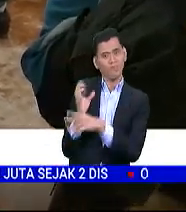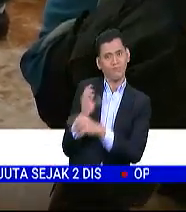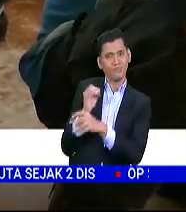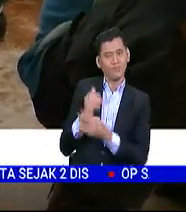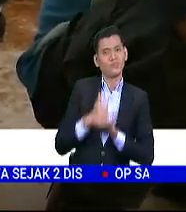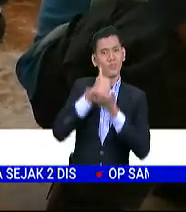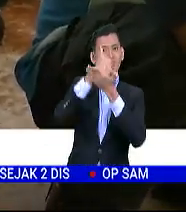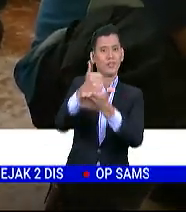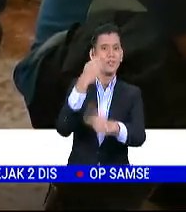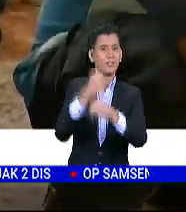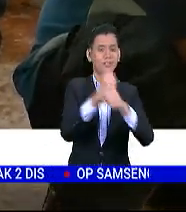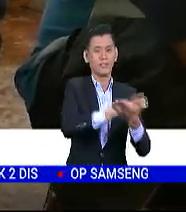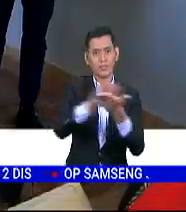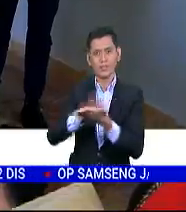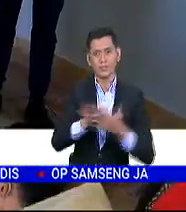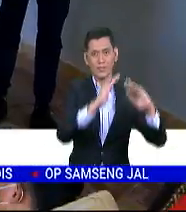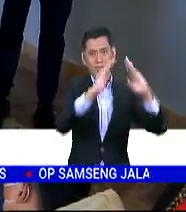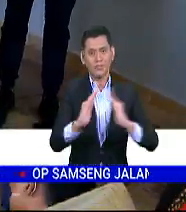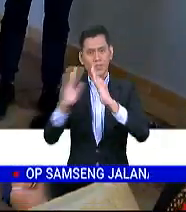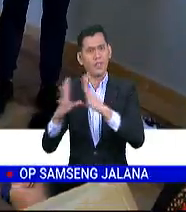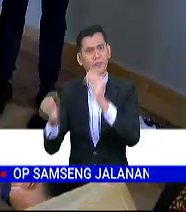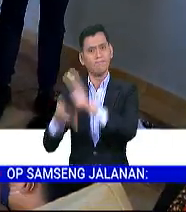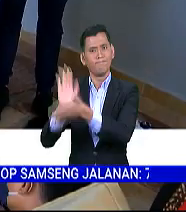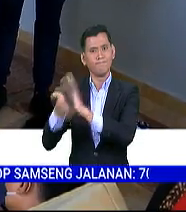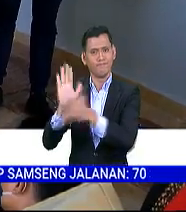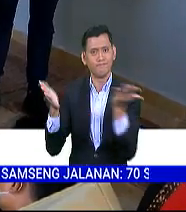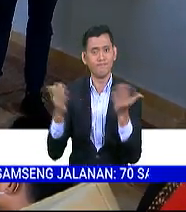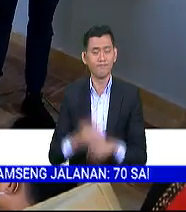penduduk sehingga kerja pembersihan kediaman mereka selesai.